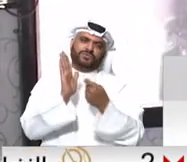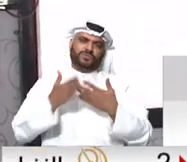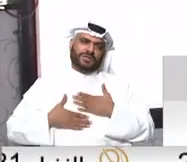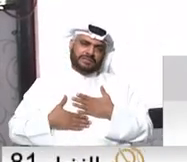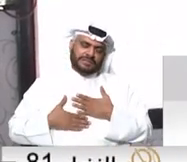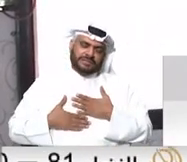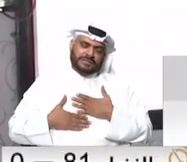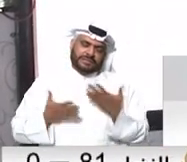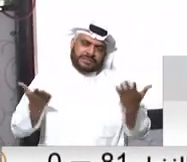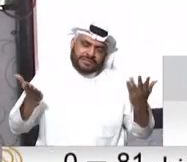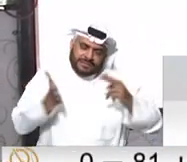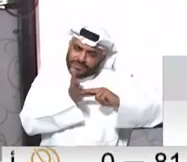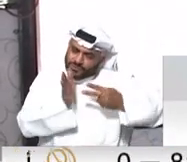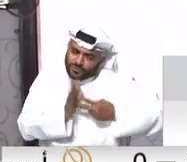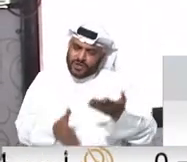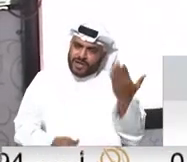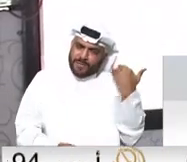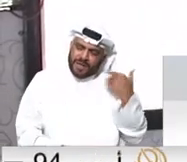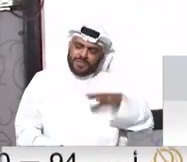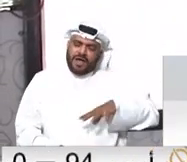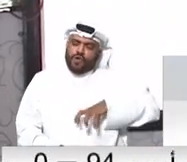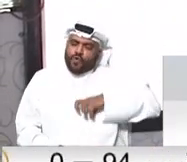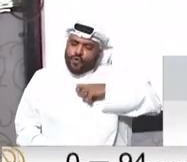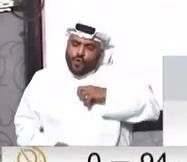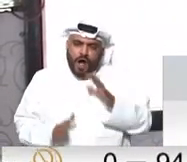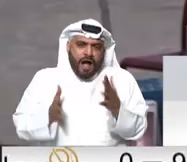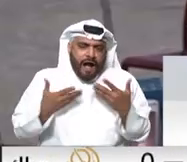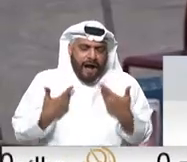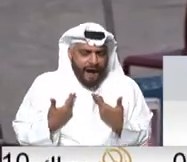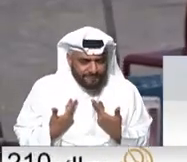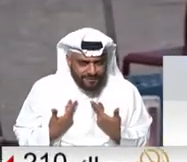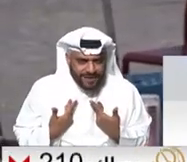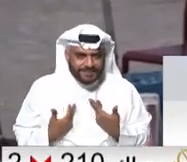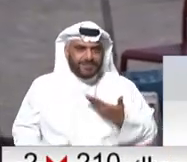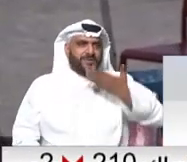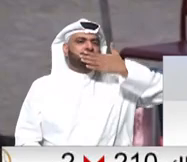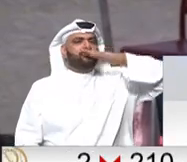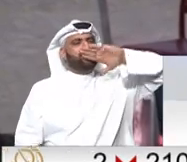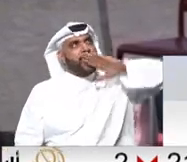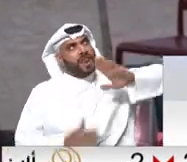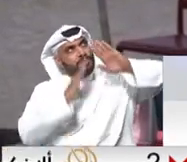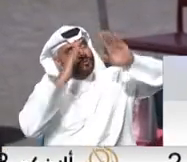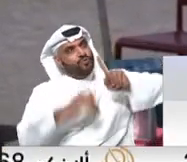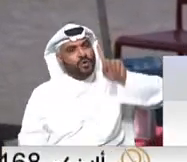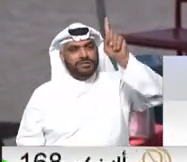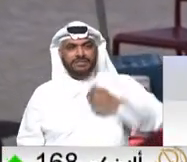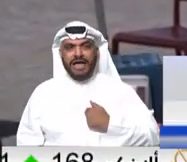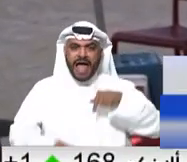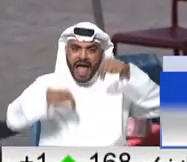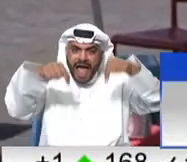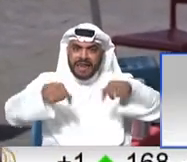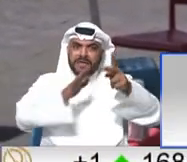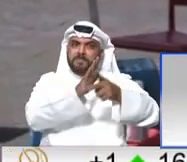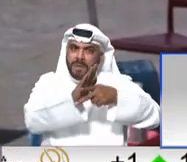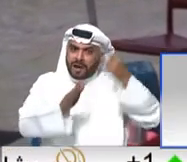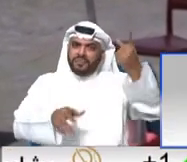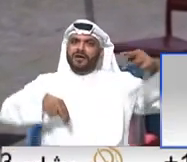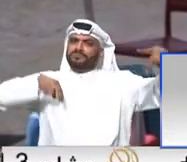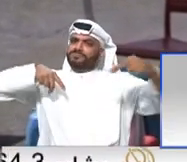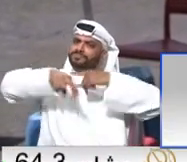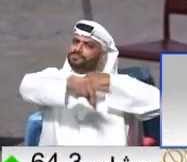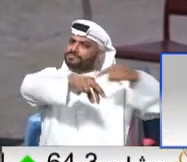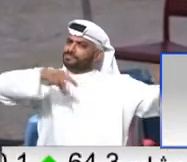ديال سميتو ديال الخوف ديال الناس تتخاف وداك الشيء. الحمد لله الحركه كما العاده، بعض